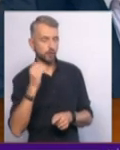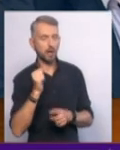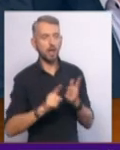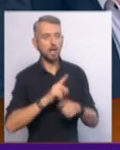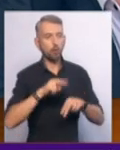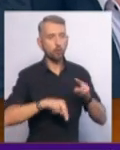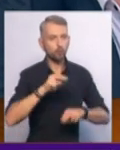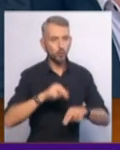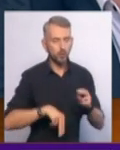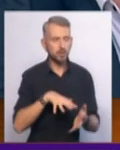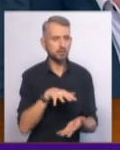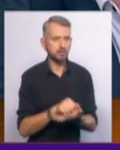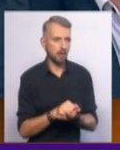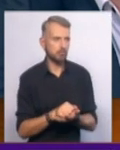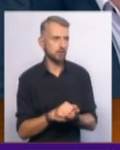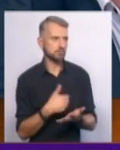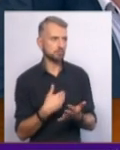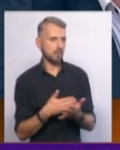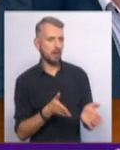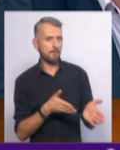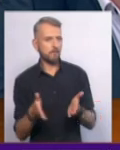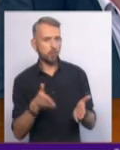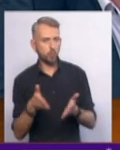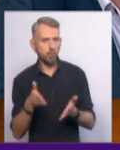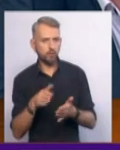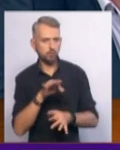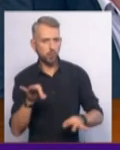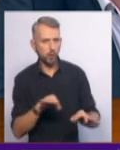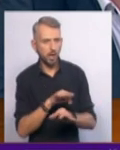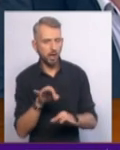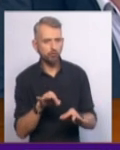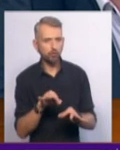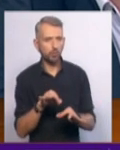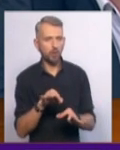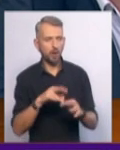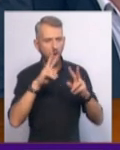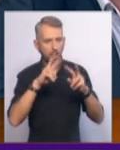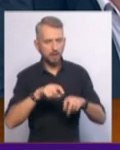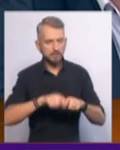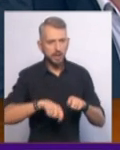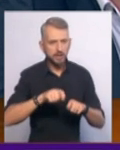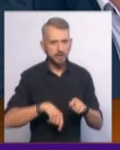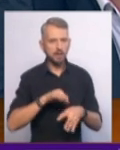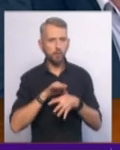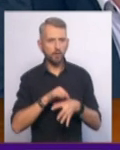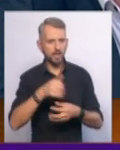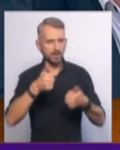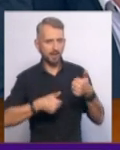реконструкція займе процес підготовки проєкту, його експертизи, проведення тендерних